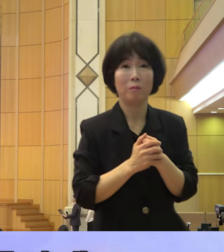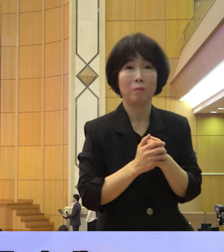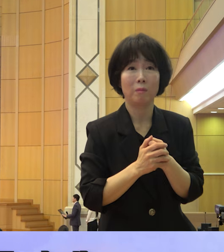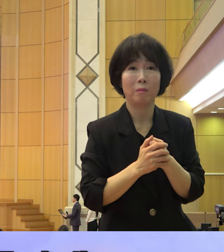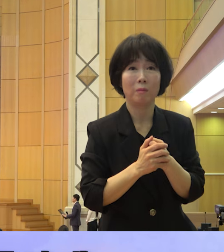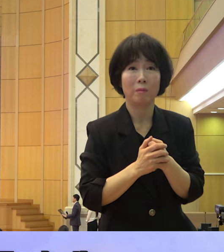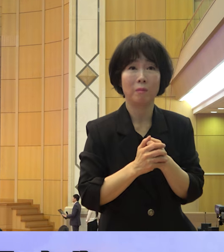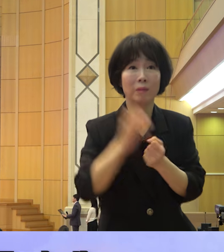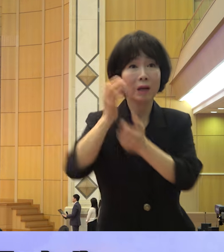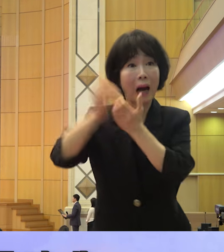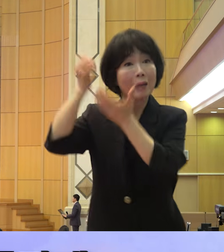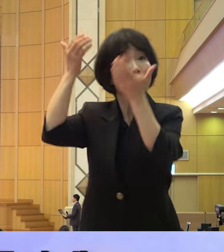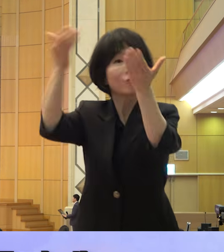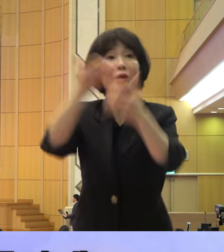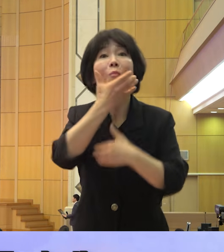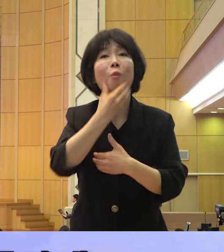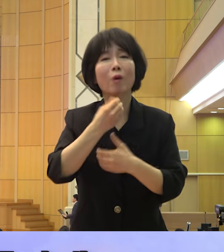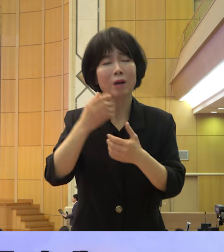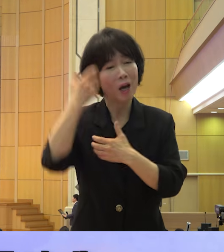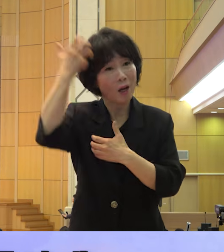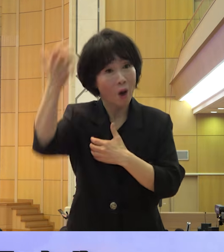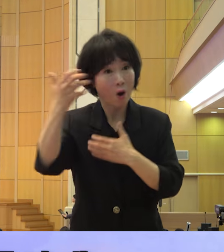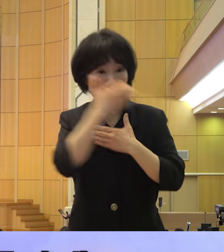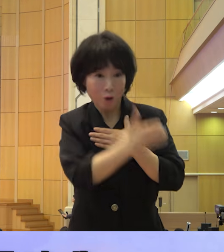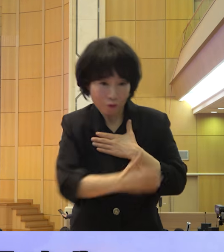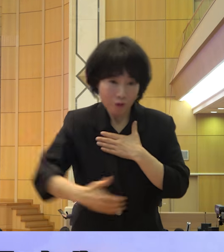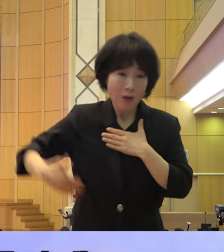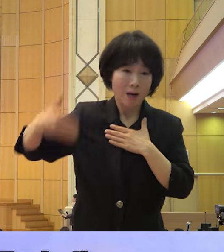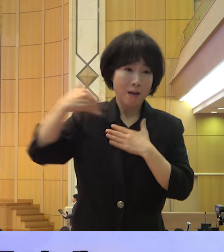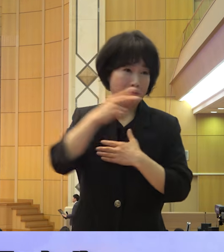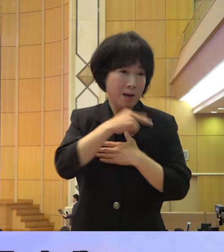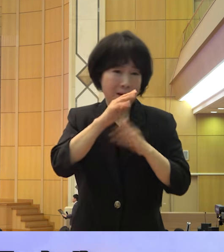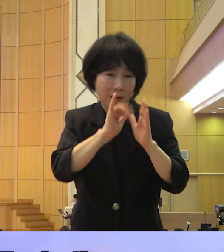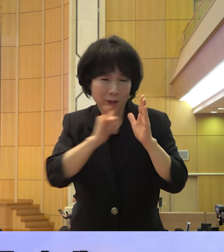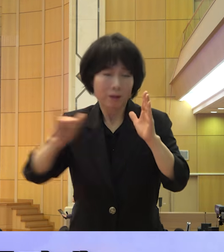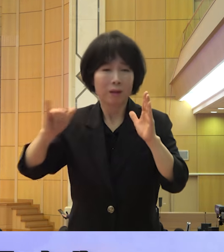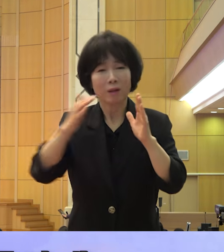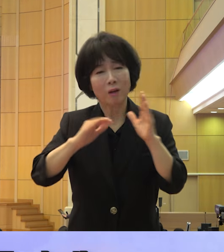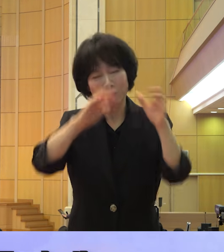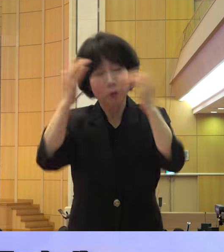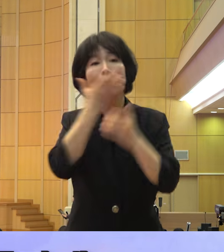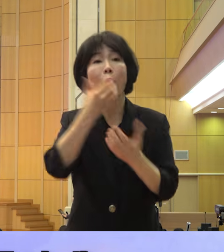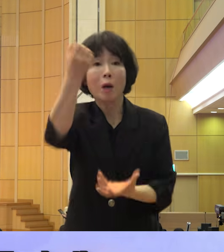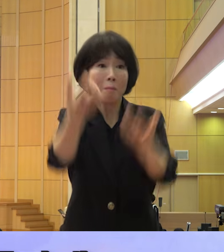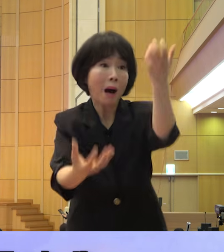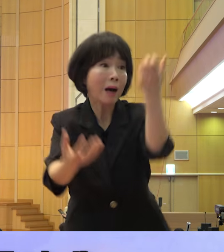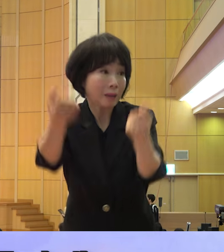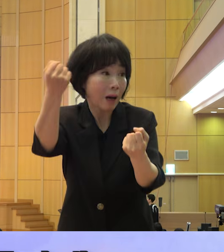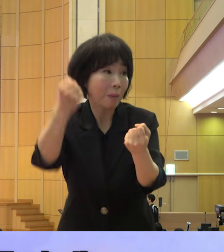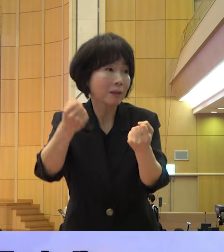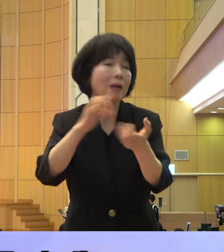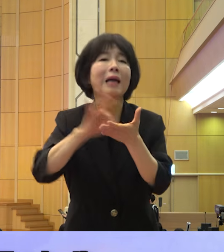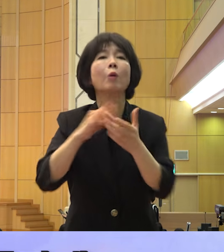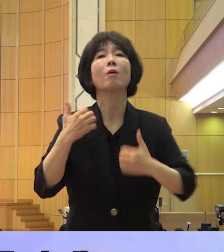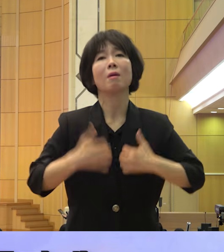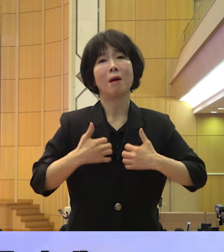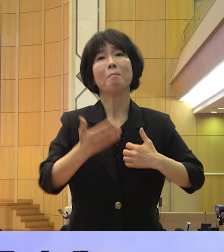것처럼 하나님이 주시는 복을 영적으로나 육적으로나 가정적으로나 범사의 복을 받은 것을